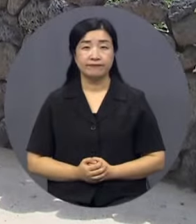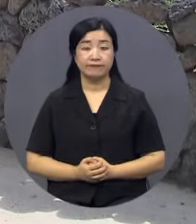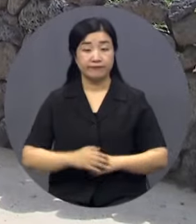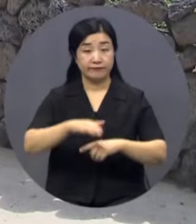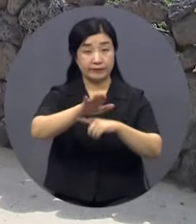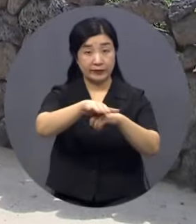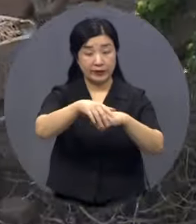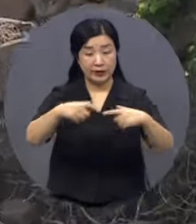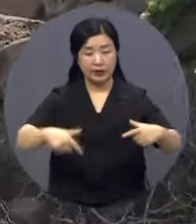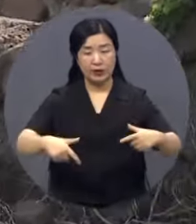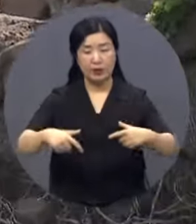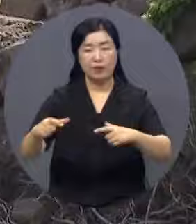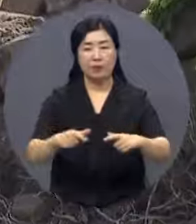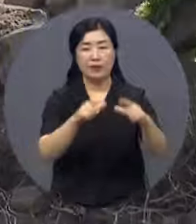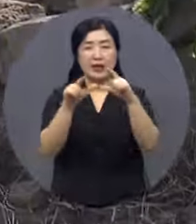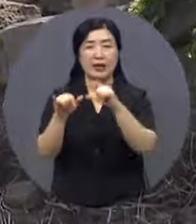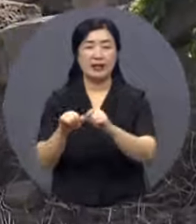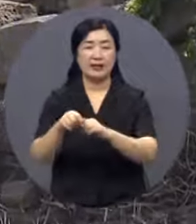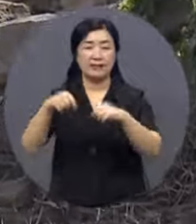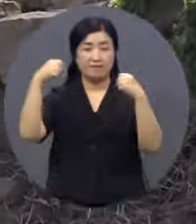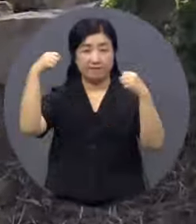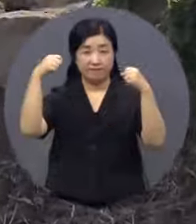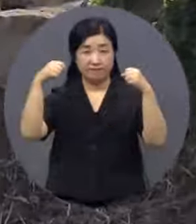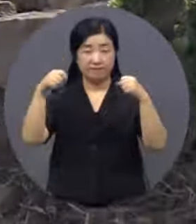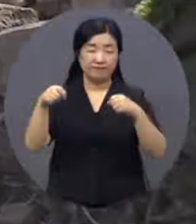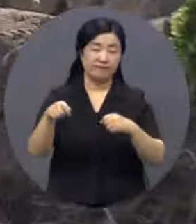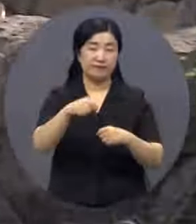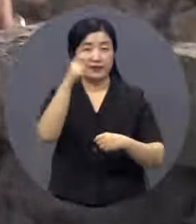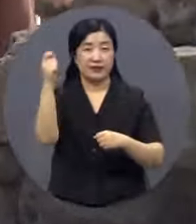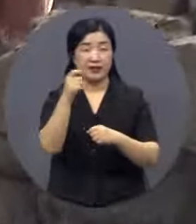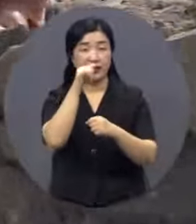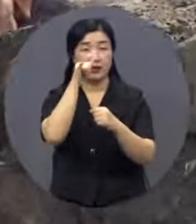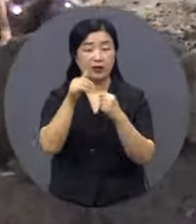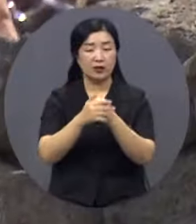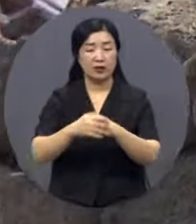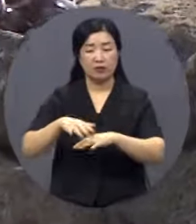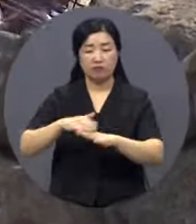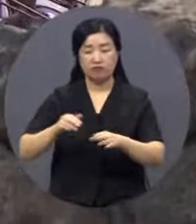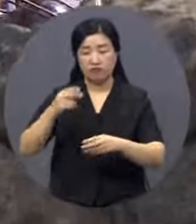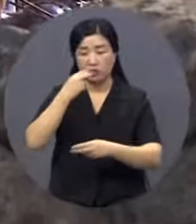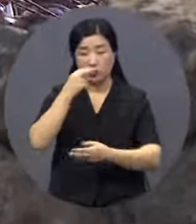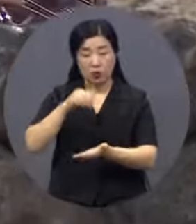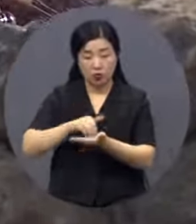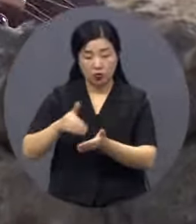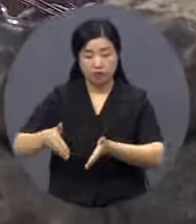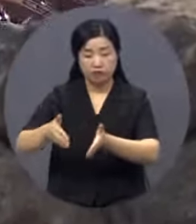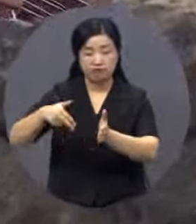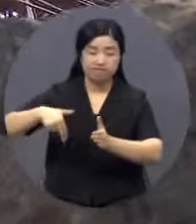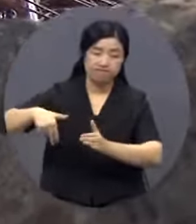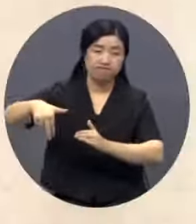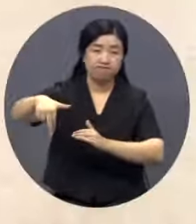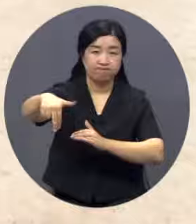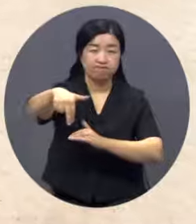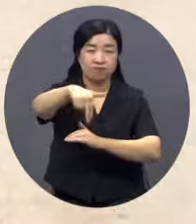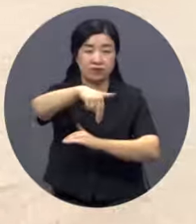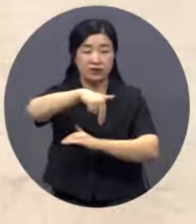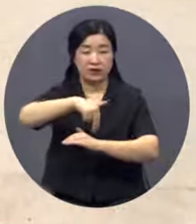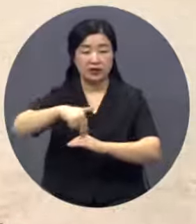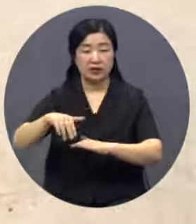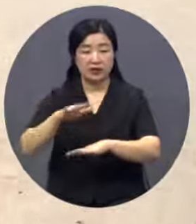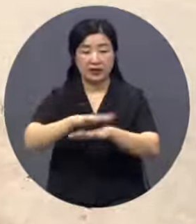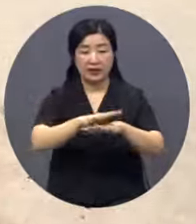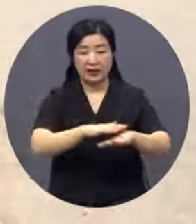농촌 마을 주민들이 신나는 풍물놀이를 하면서 돌담길 사이로 걸어옵니다. 마을의 농경지